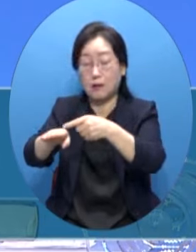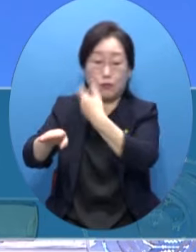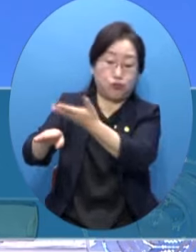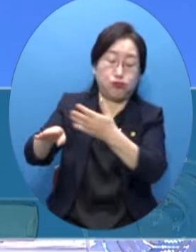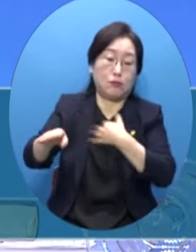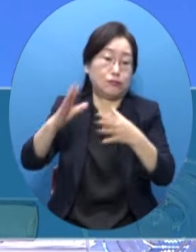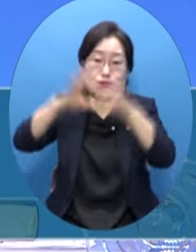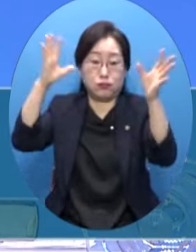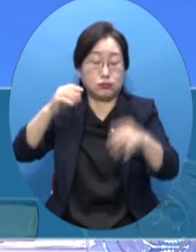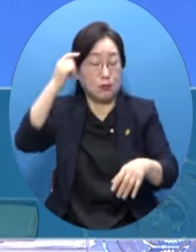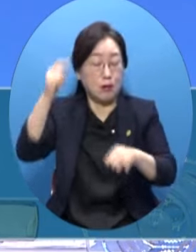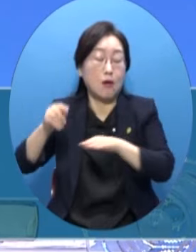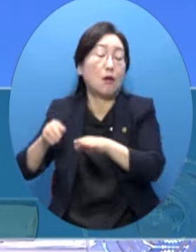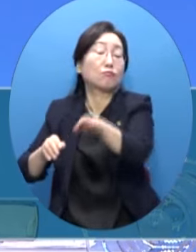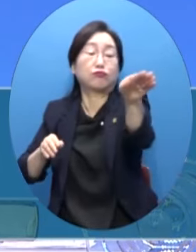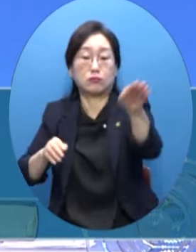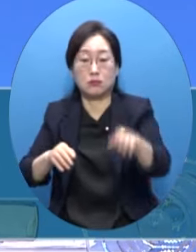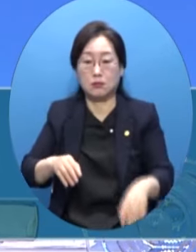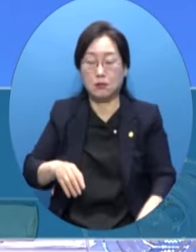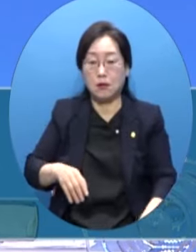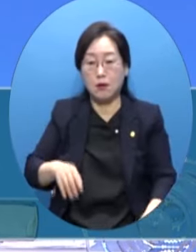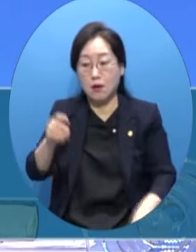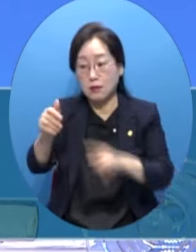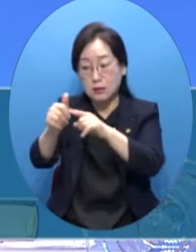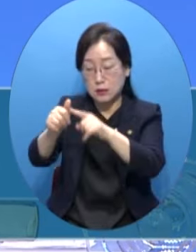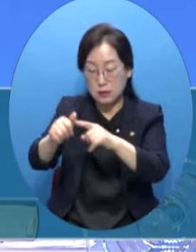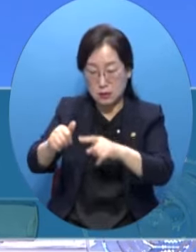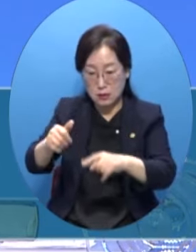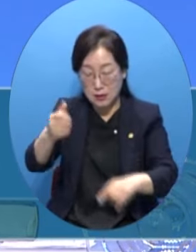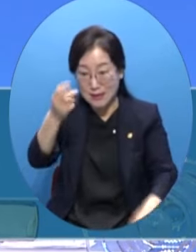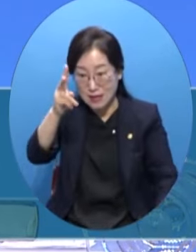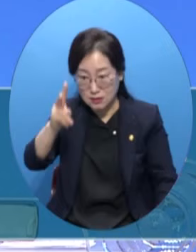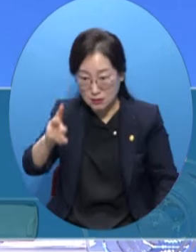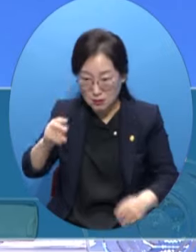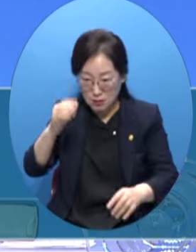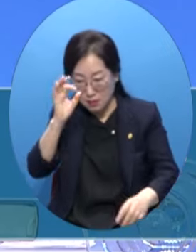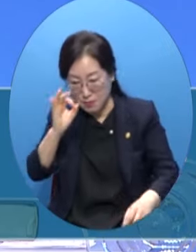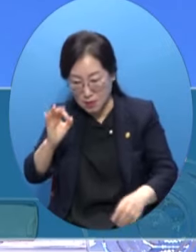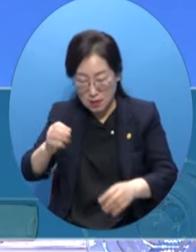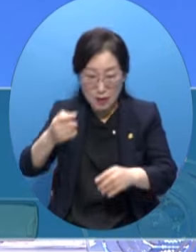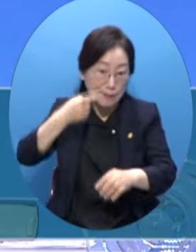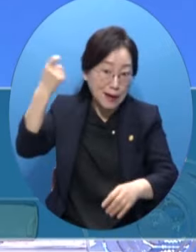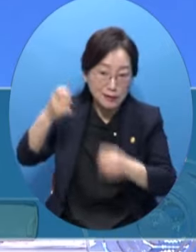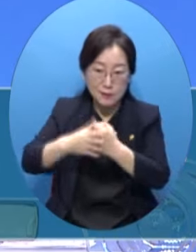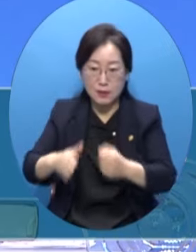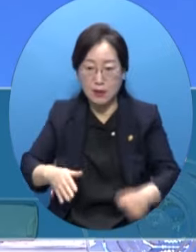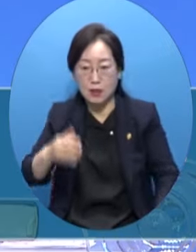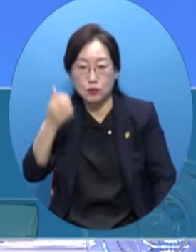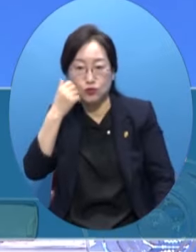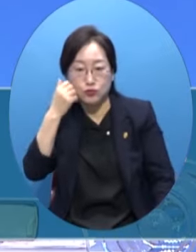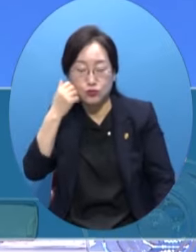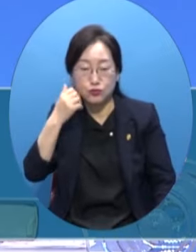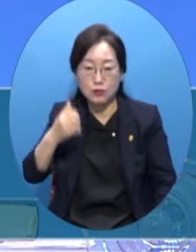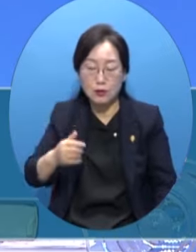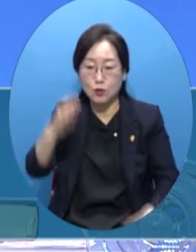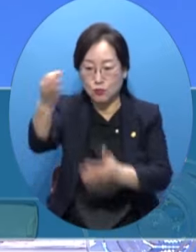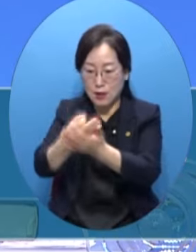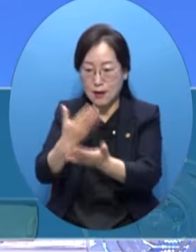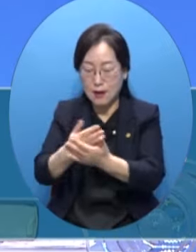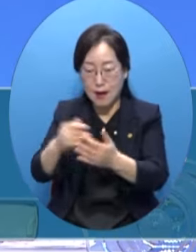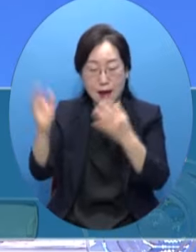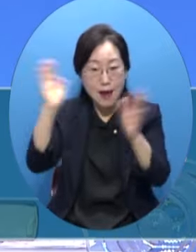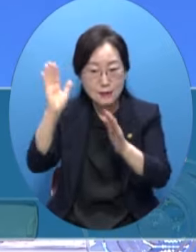떠났는데 이 택시 운전사가 자기 차가 부서진 것을 배상받으려고 이 사람이 자기 차를 부딪히고